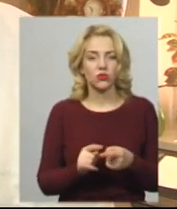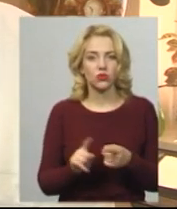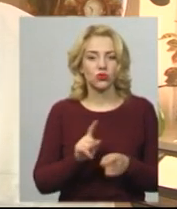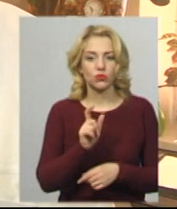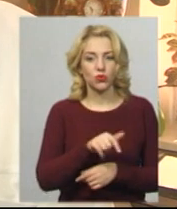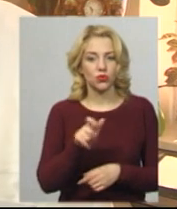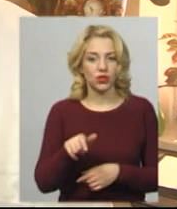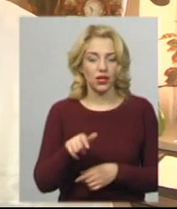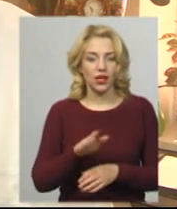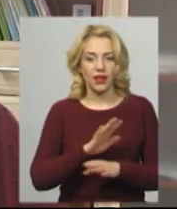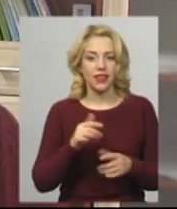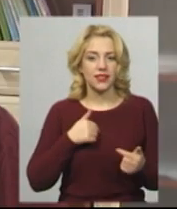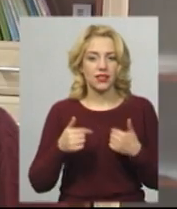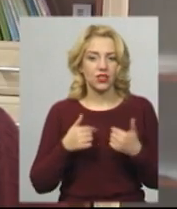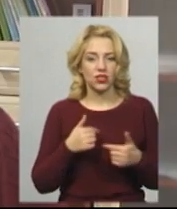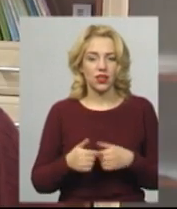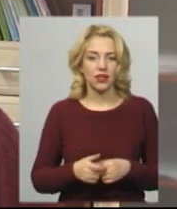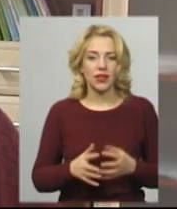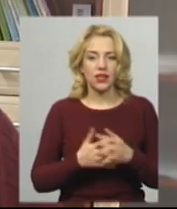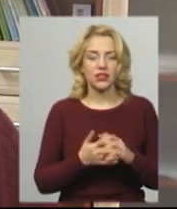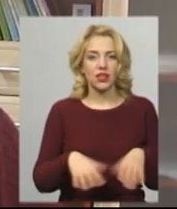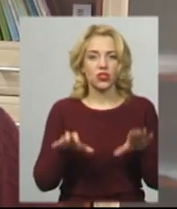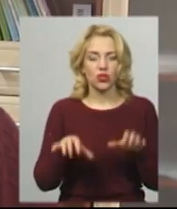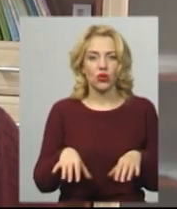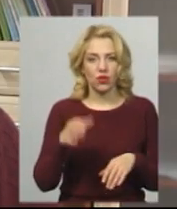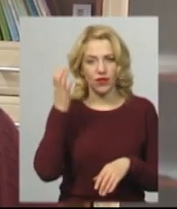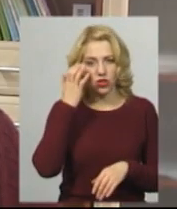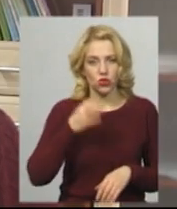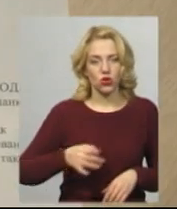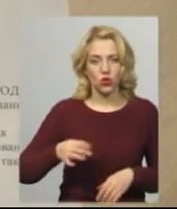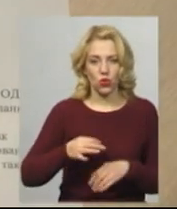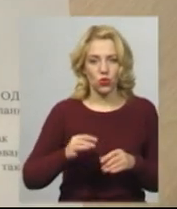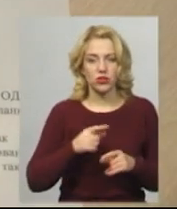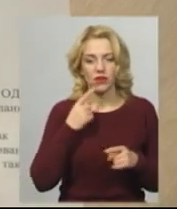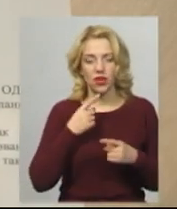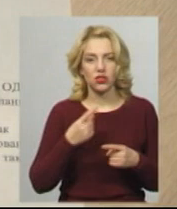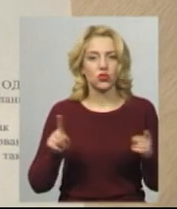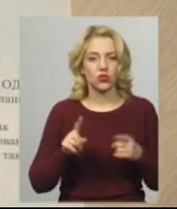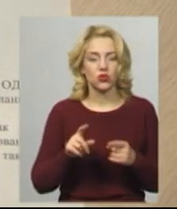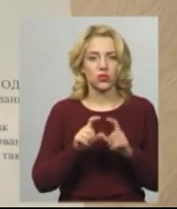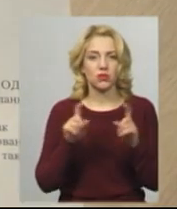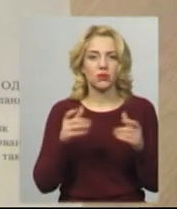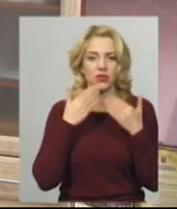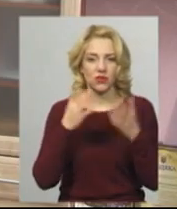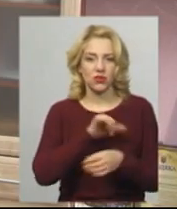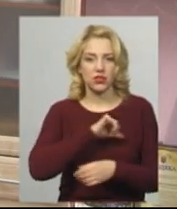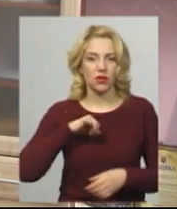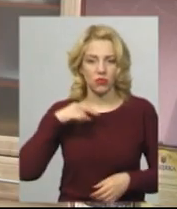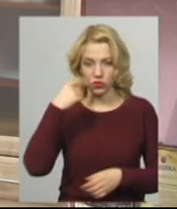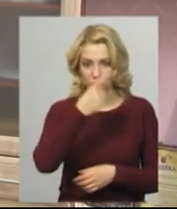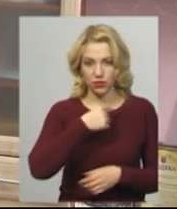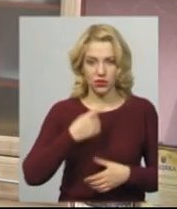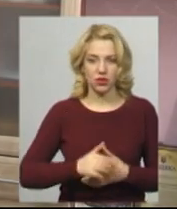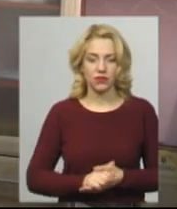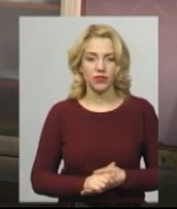люди не страждали. Селищний голова Чорного острова Михайло Дзіс каже, до департаменту звернувся він особисто. Лікарні листи